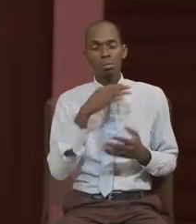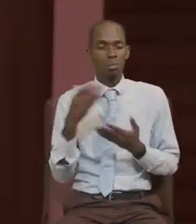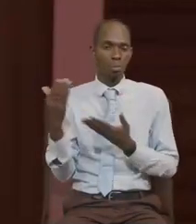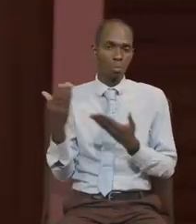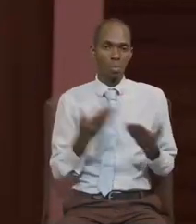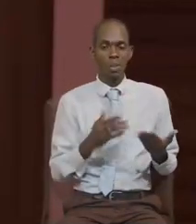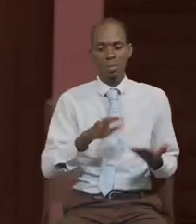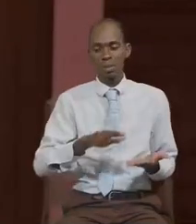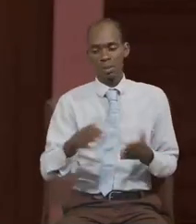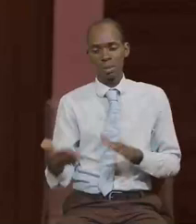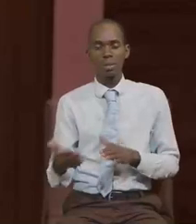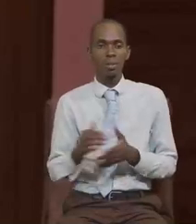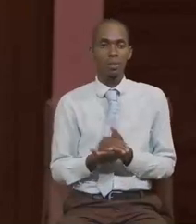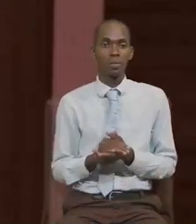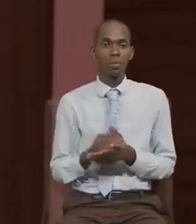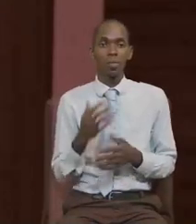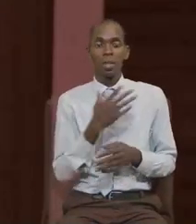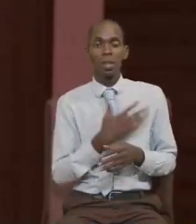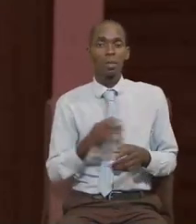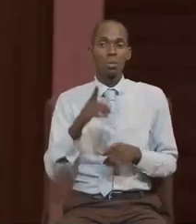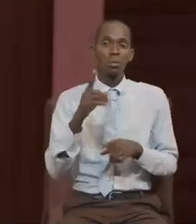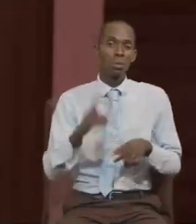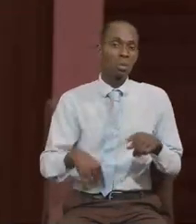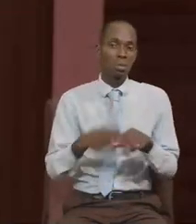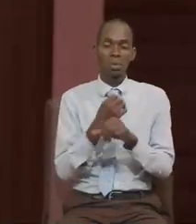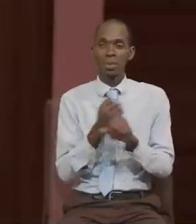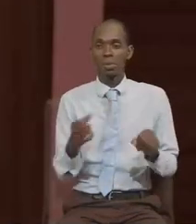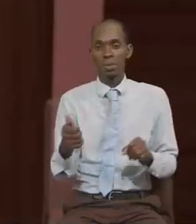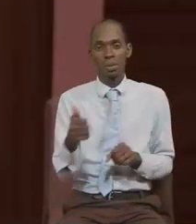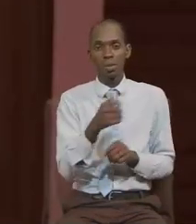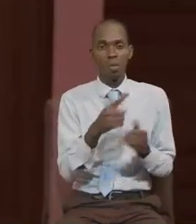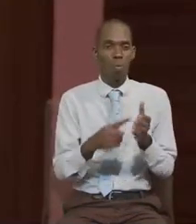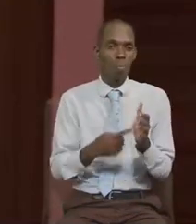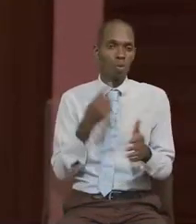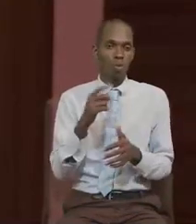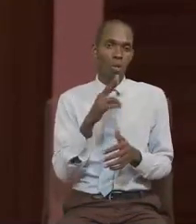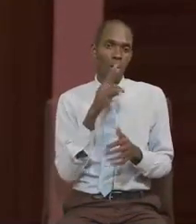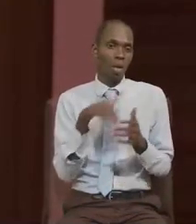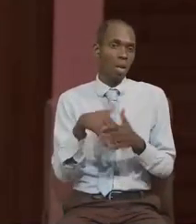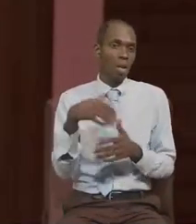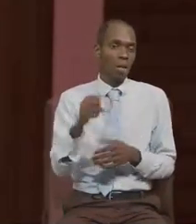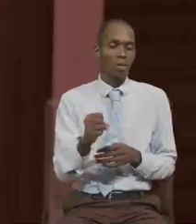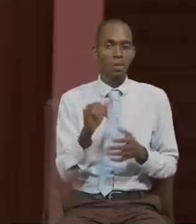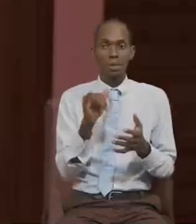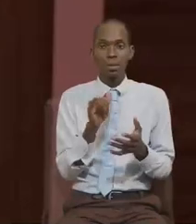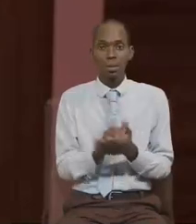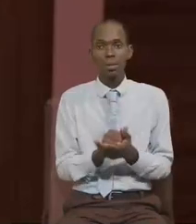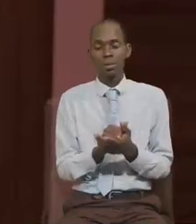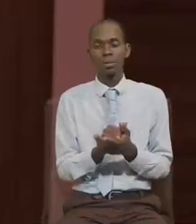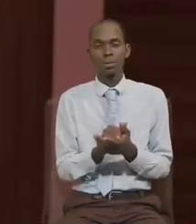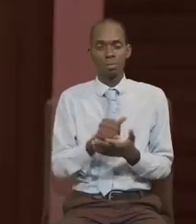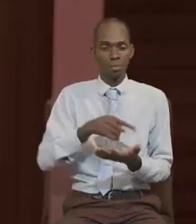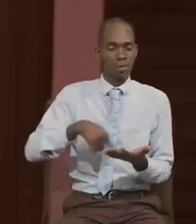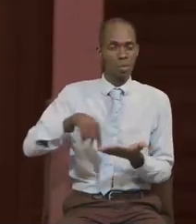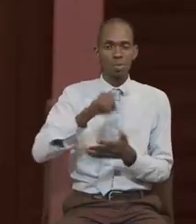mort. Et tu ne peux pas te sauver une fois que tu es hors du cercle. Tu ne peux plus te ramener dans